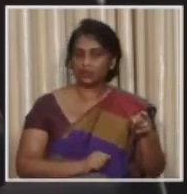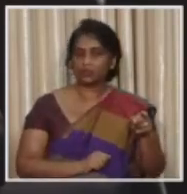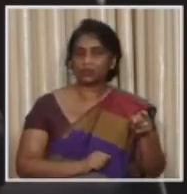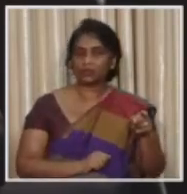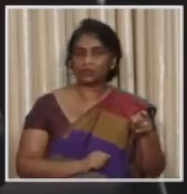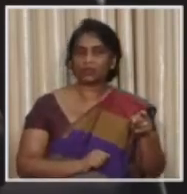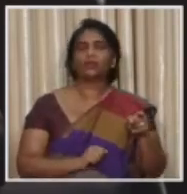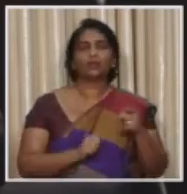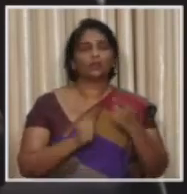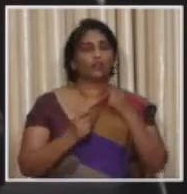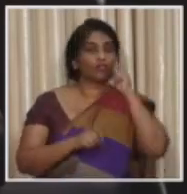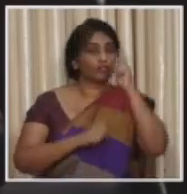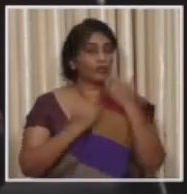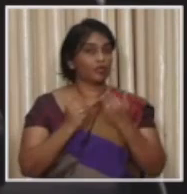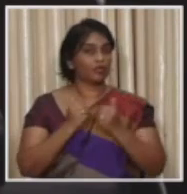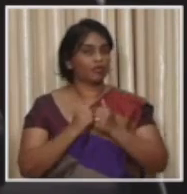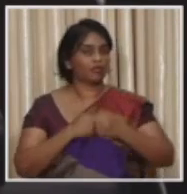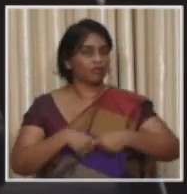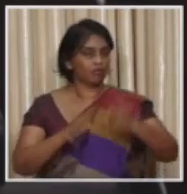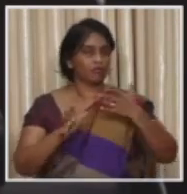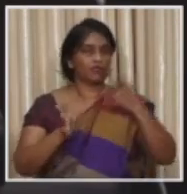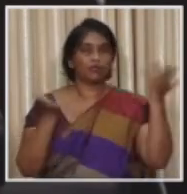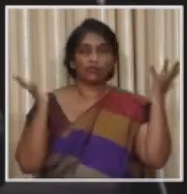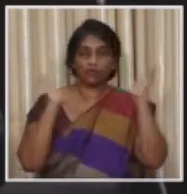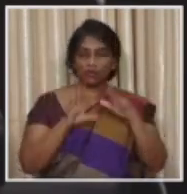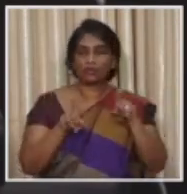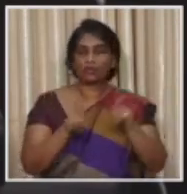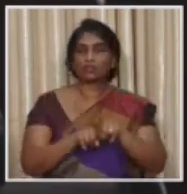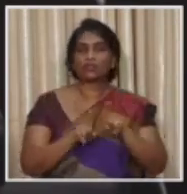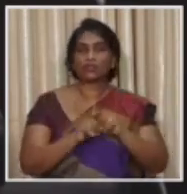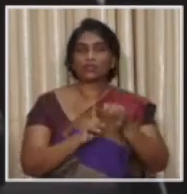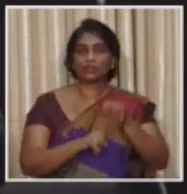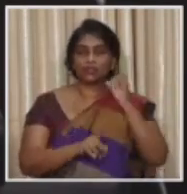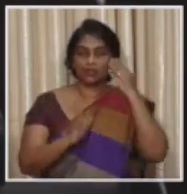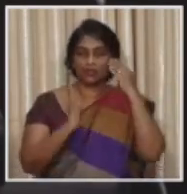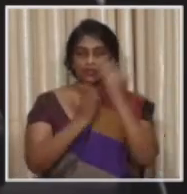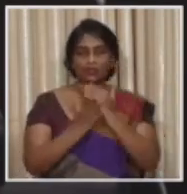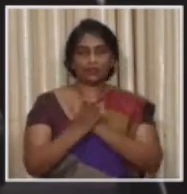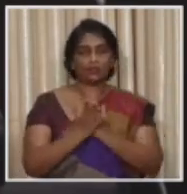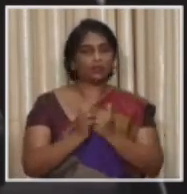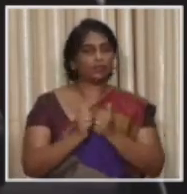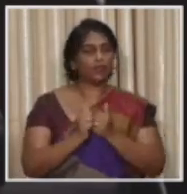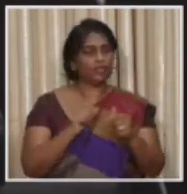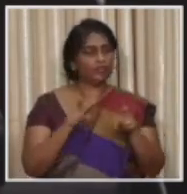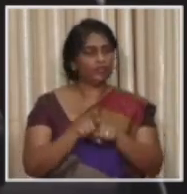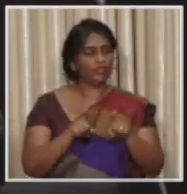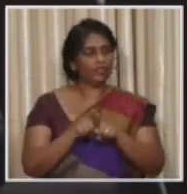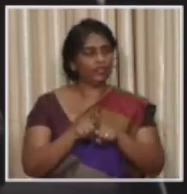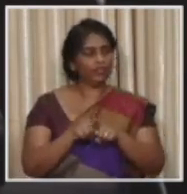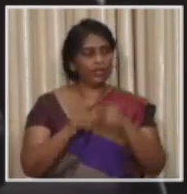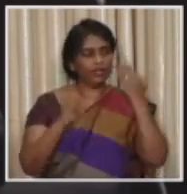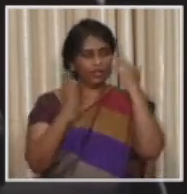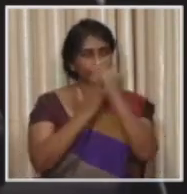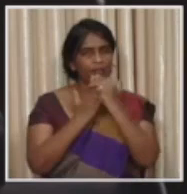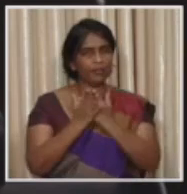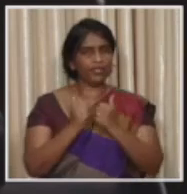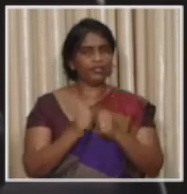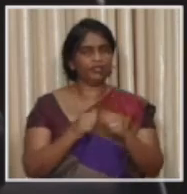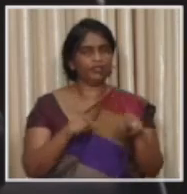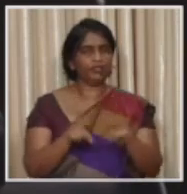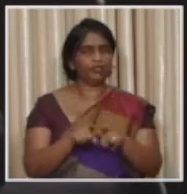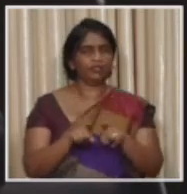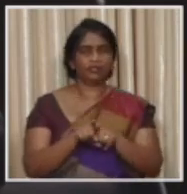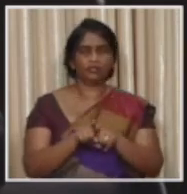ජනතාව එළියට බැහැලා සමස්තයක් හැටියට ජනාධිපතිවරයව අගමැතිවරයව සහ කැබිනට්ටුව ගෙදර